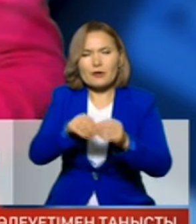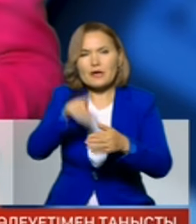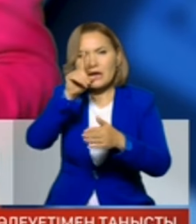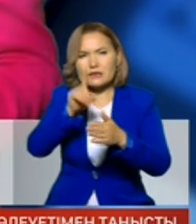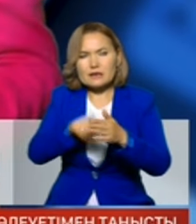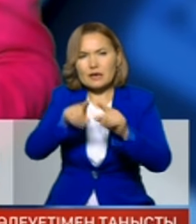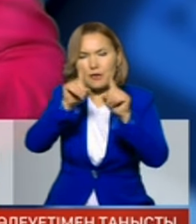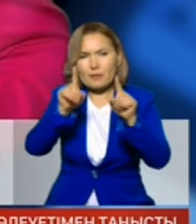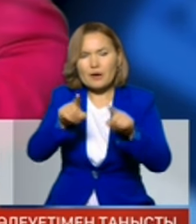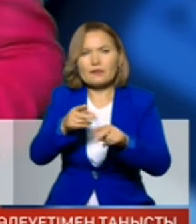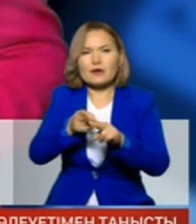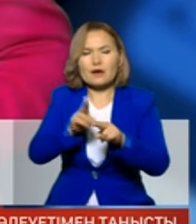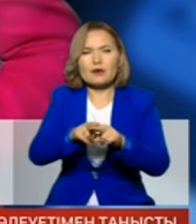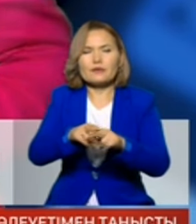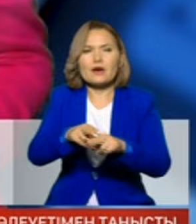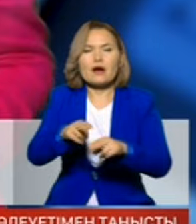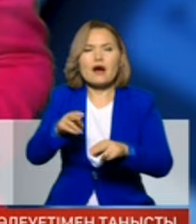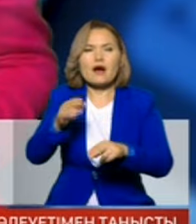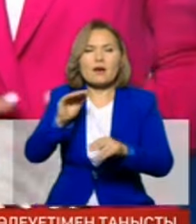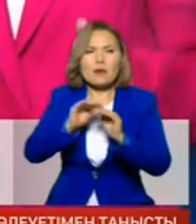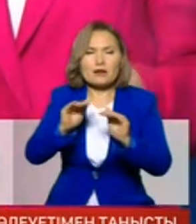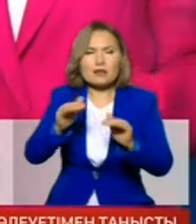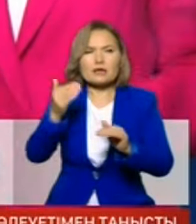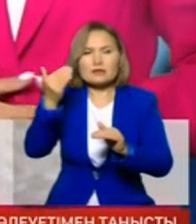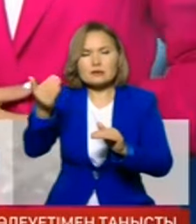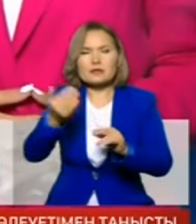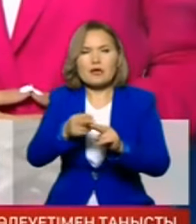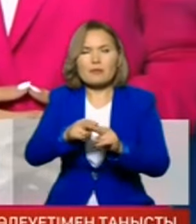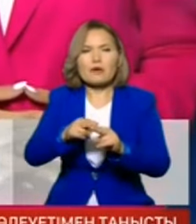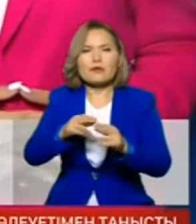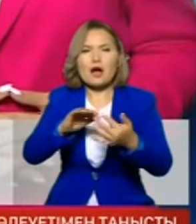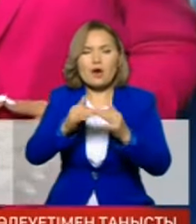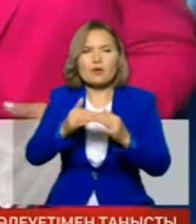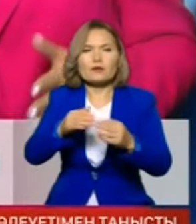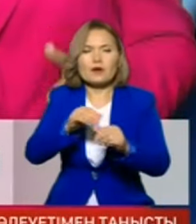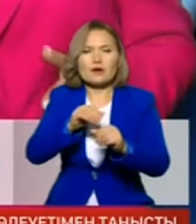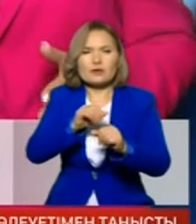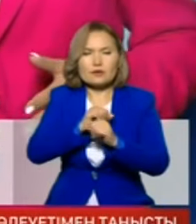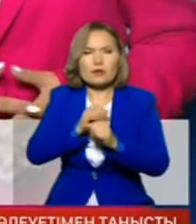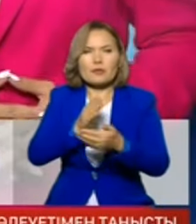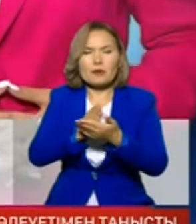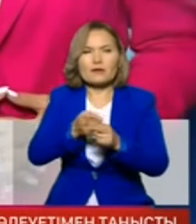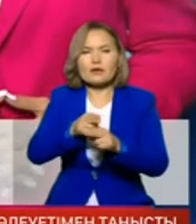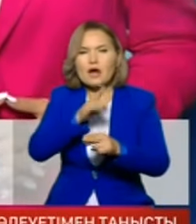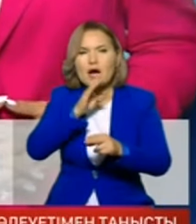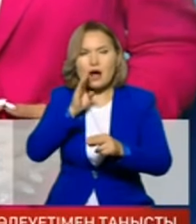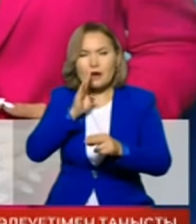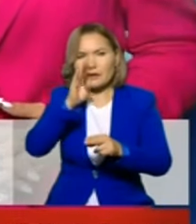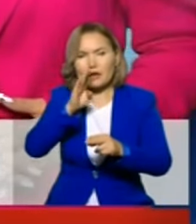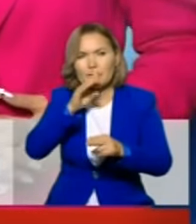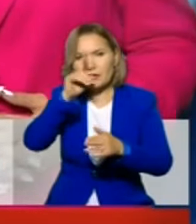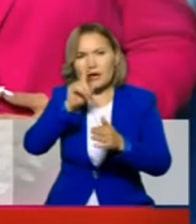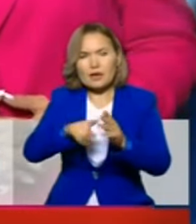қажет. Балаңыз ауылда демалып жатыр делік. Ата-анаңыз оны қалаға жеткізу керек. Сіз ата-анаңызға сенім хат жазып беруіңіз